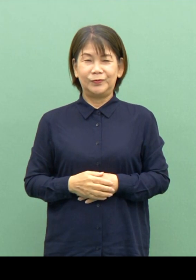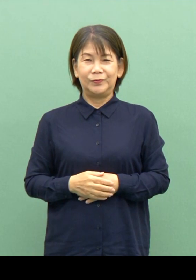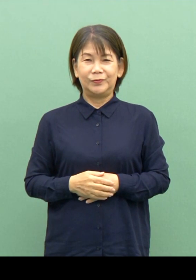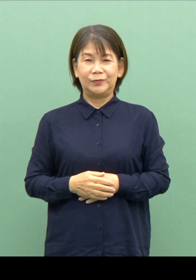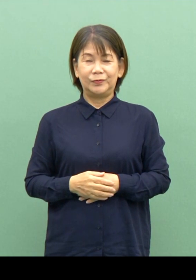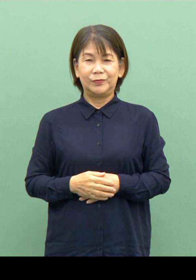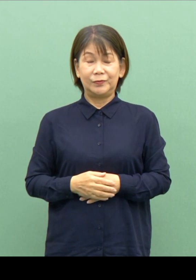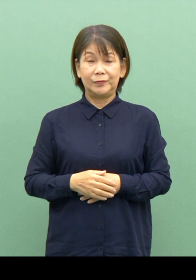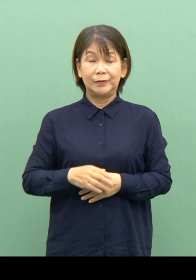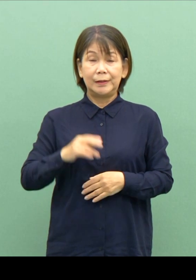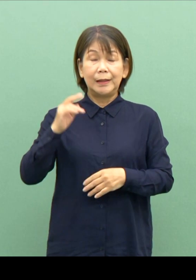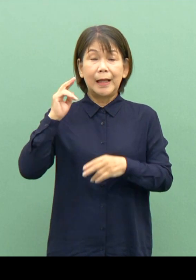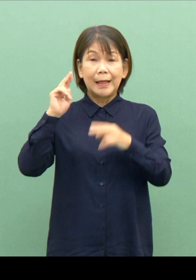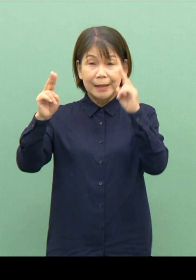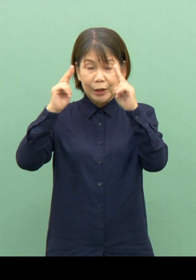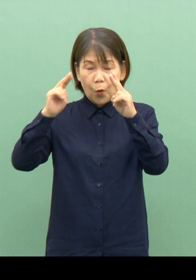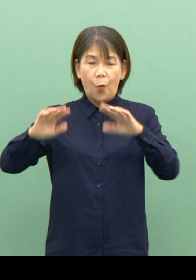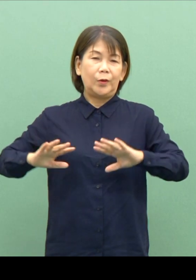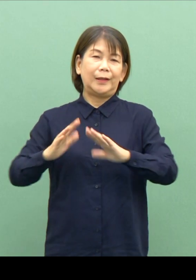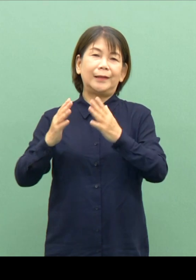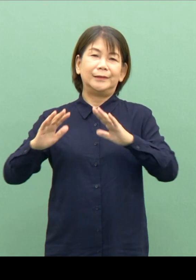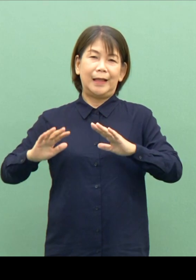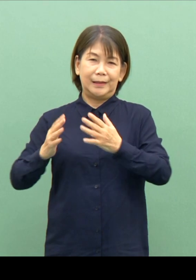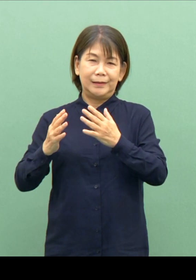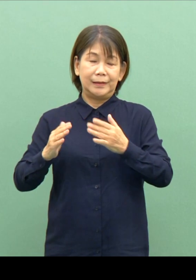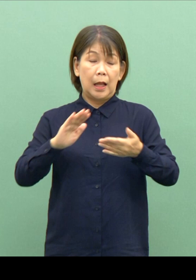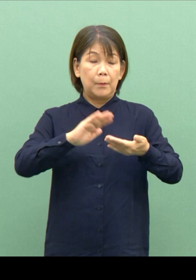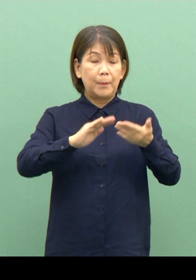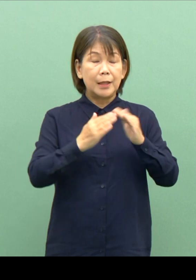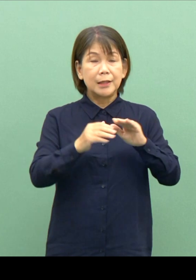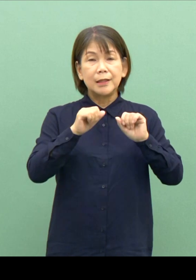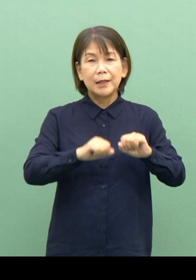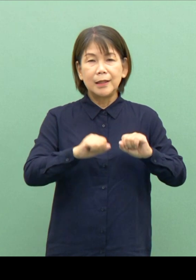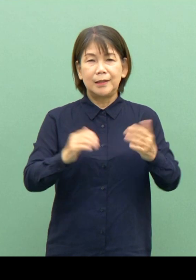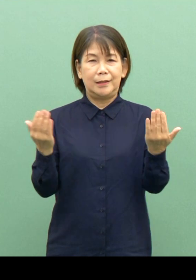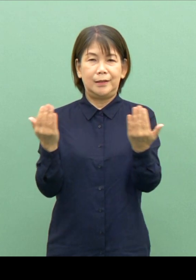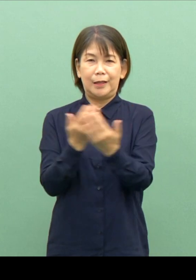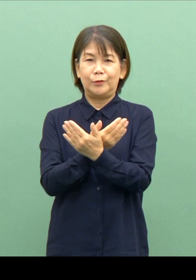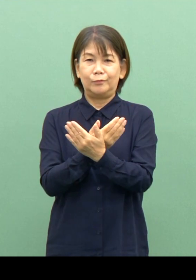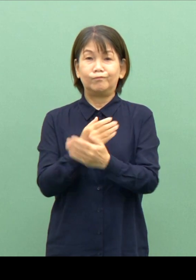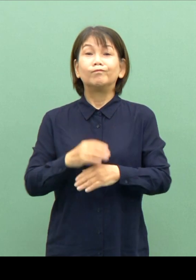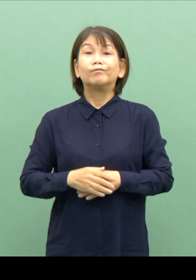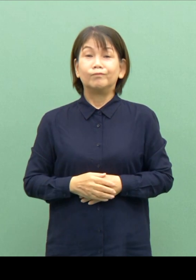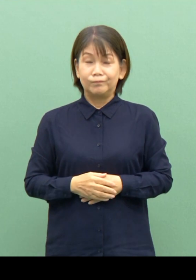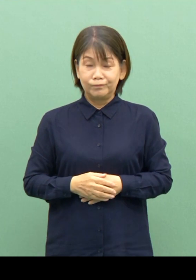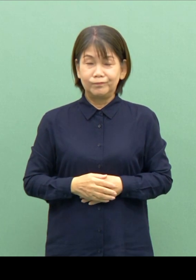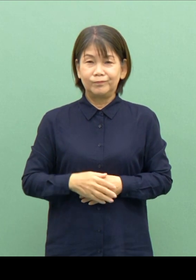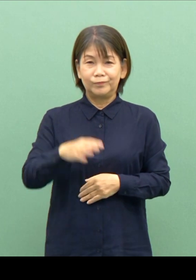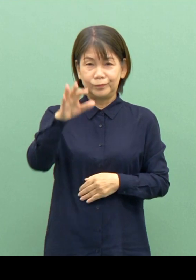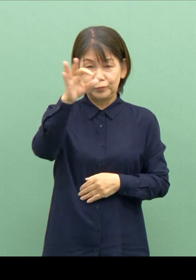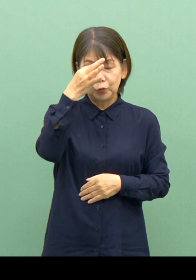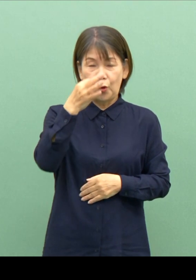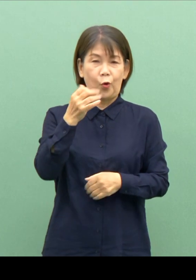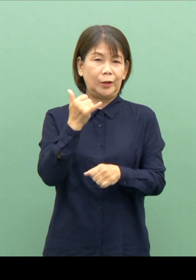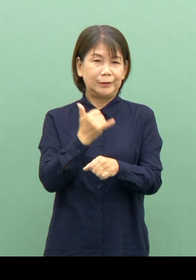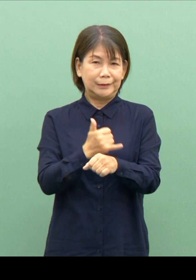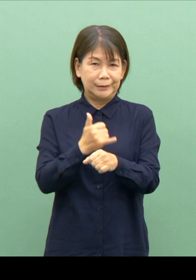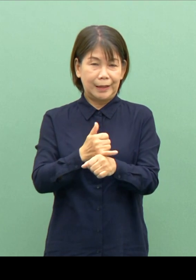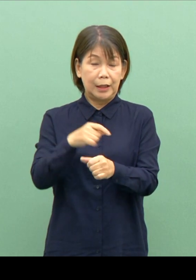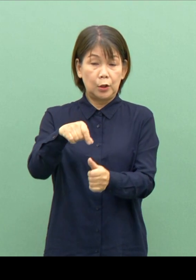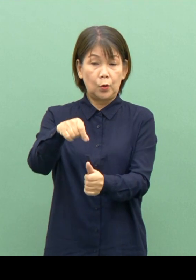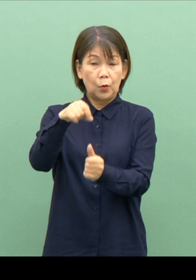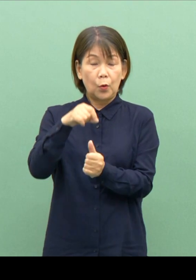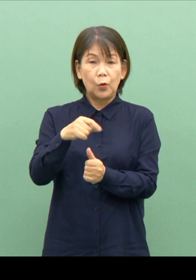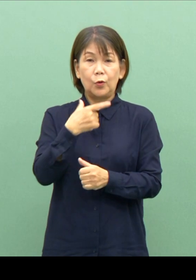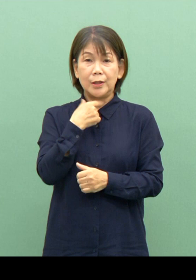地域の企業が活性化すると町も元気になりますね。 そうだね。即戦力となる人材を雇用したい企業は